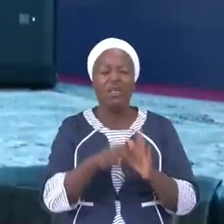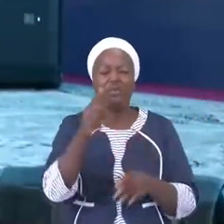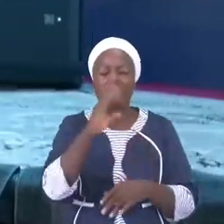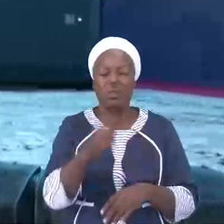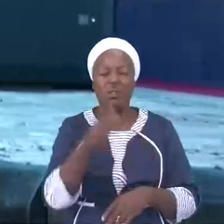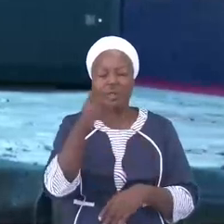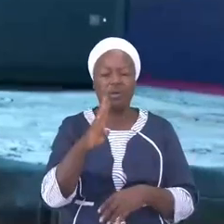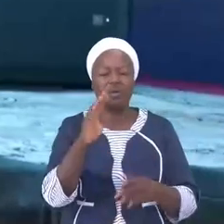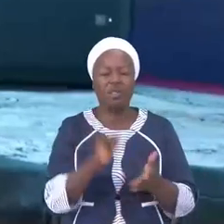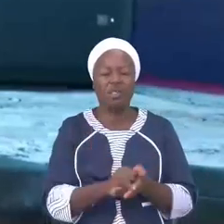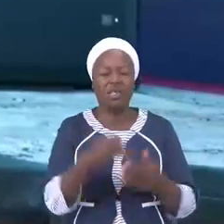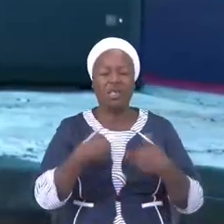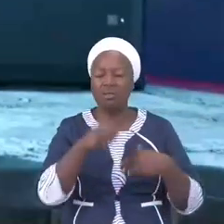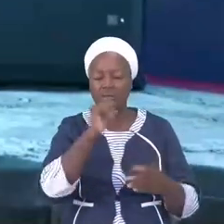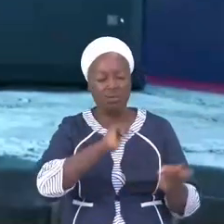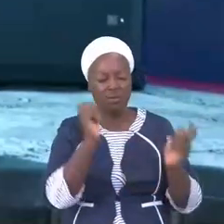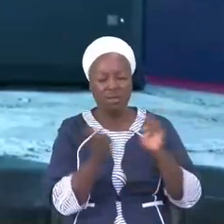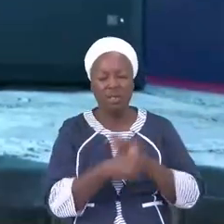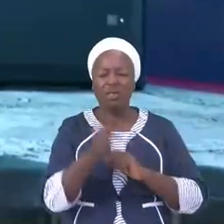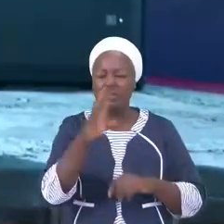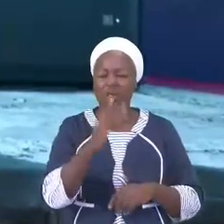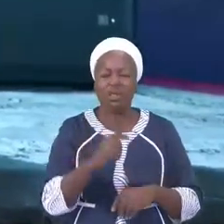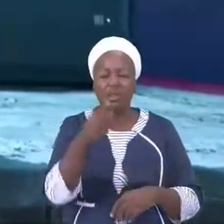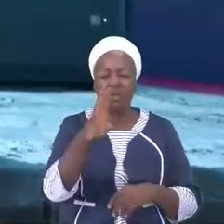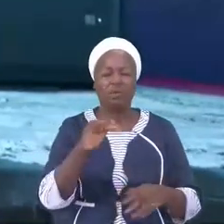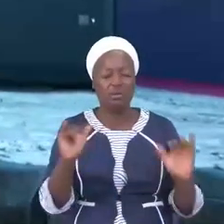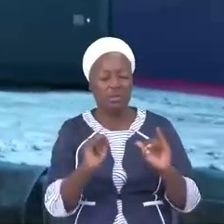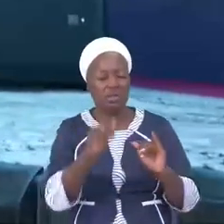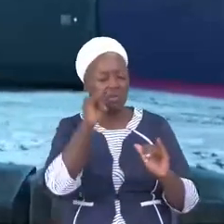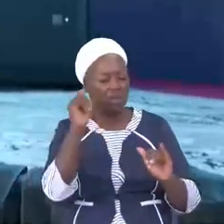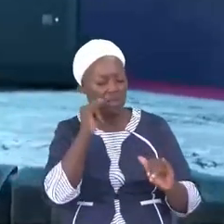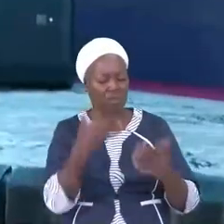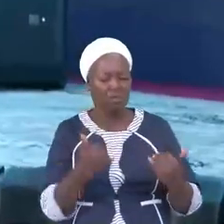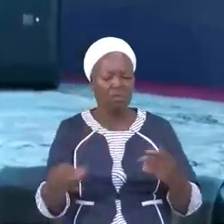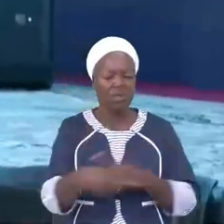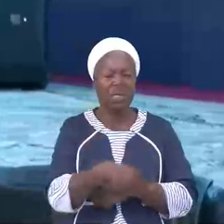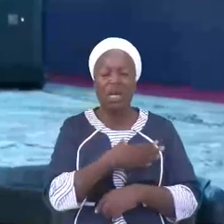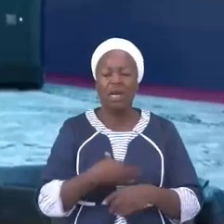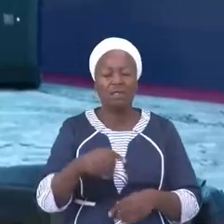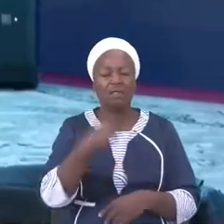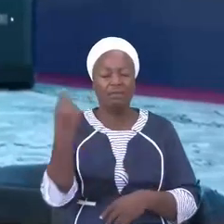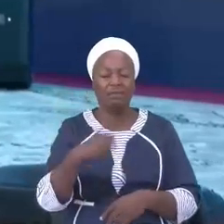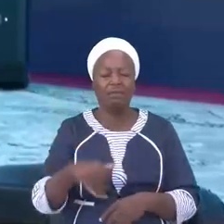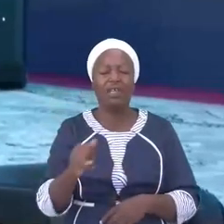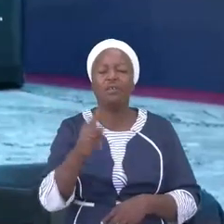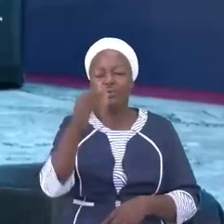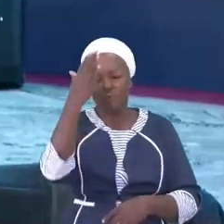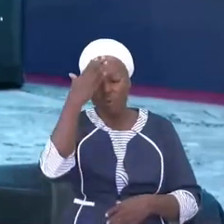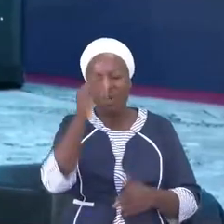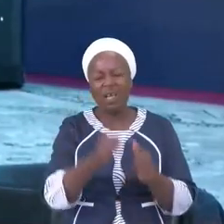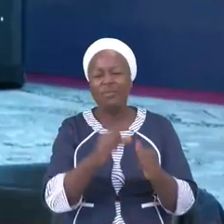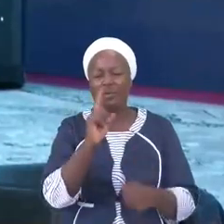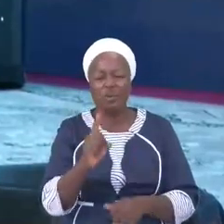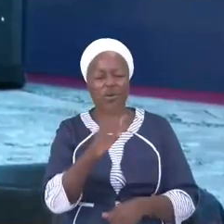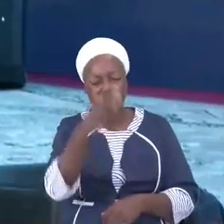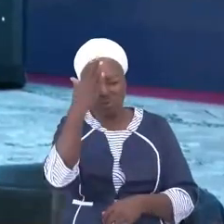pas changé. Tu es le Dieu le même hier, aujourd'hui et éternellement. Tu connais chacun, tu connais